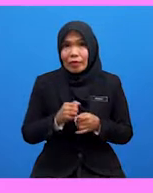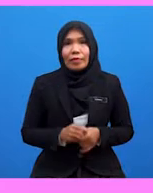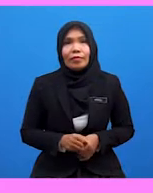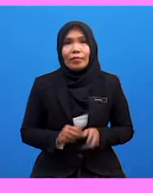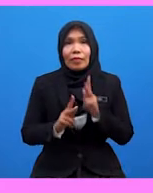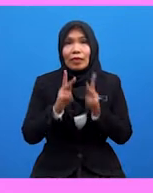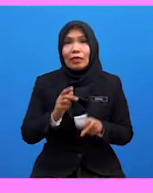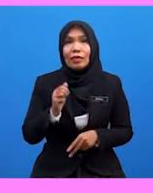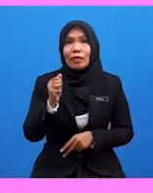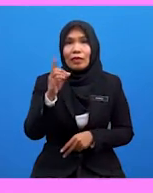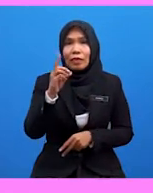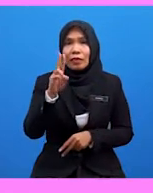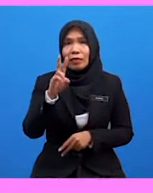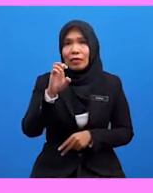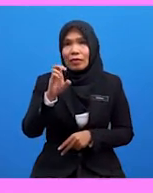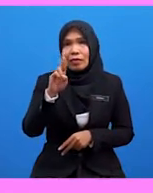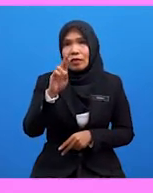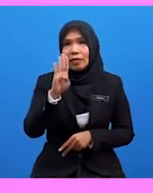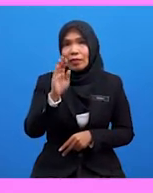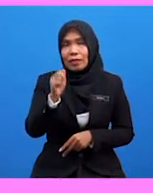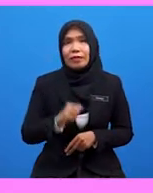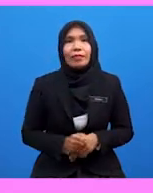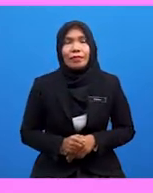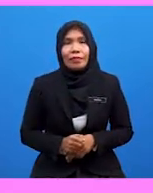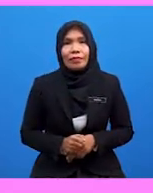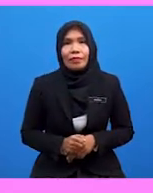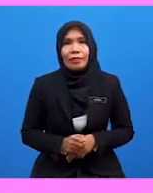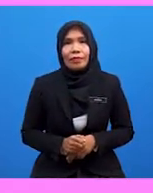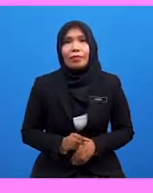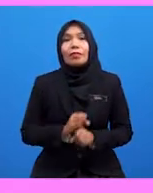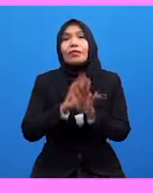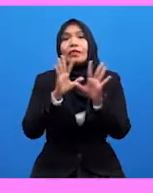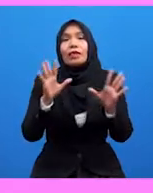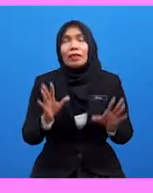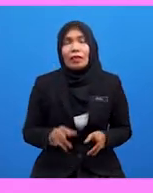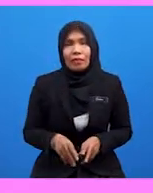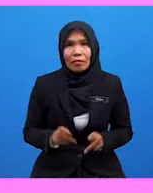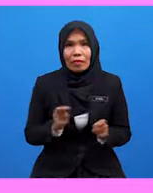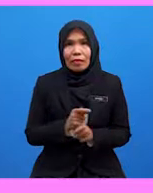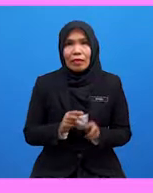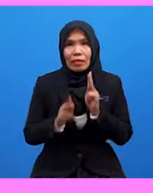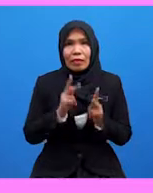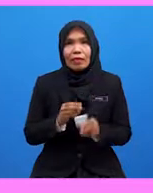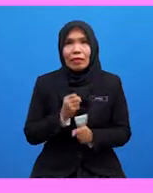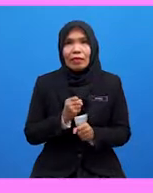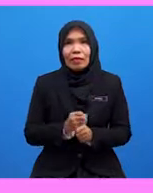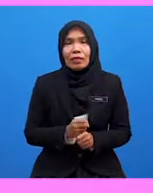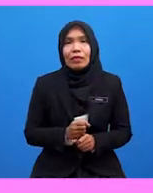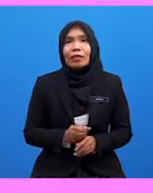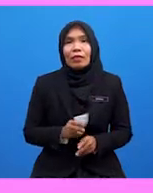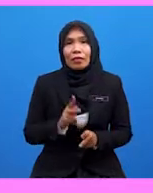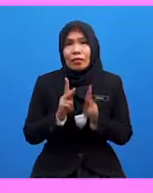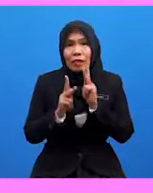adverba. Kata adverba ialah kata yang menerangkan kata kerja, kata adjektif